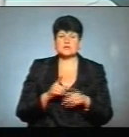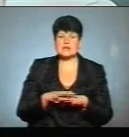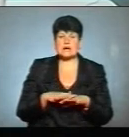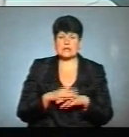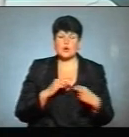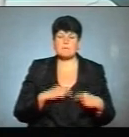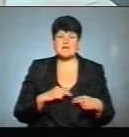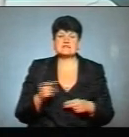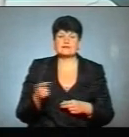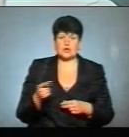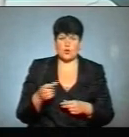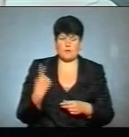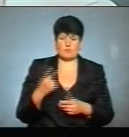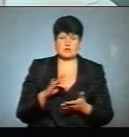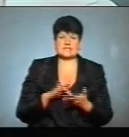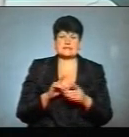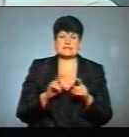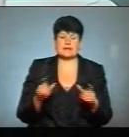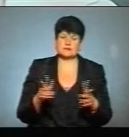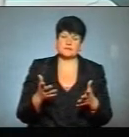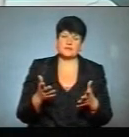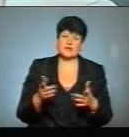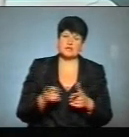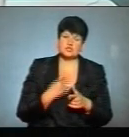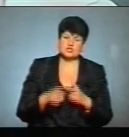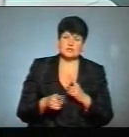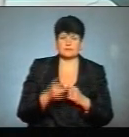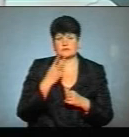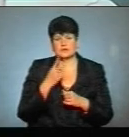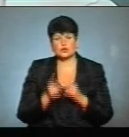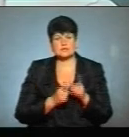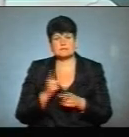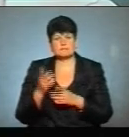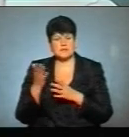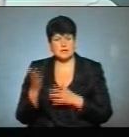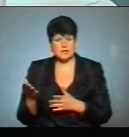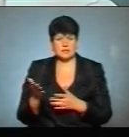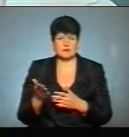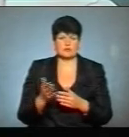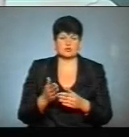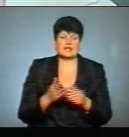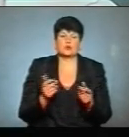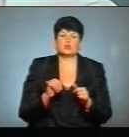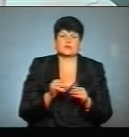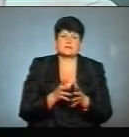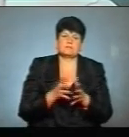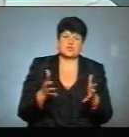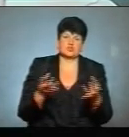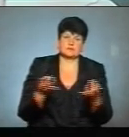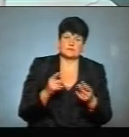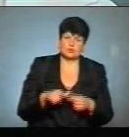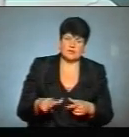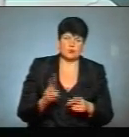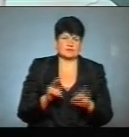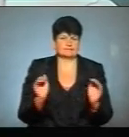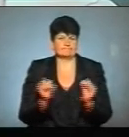у Тернополі, як в обласному центрі? Чи простежуються зміни? На якісь професії, можливо, є більший попит, а на якісь